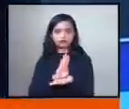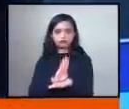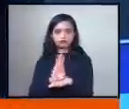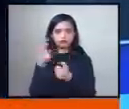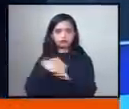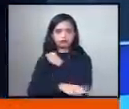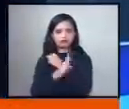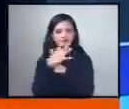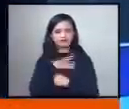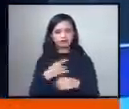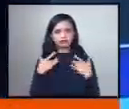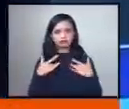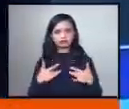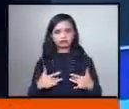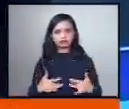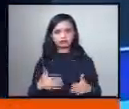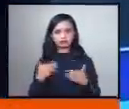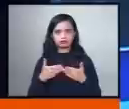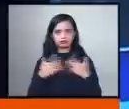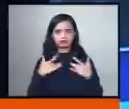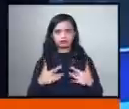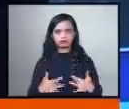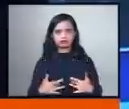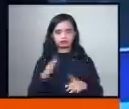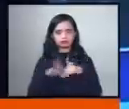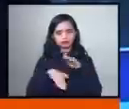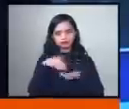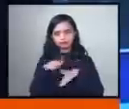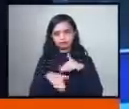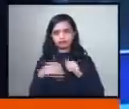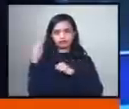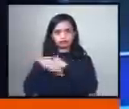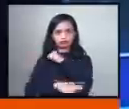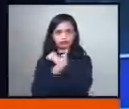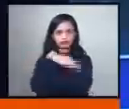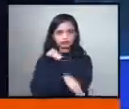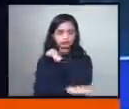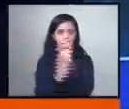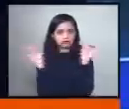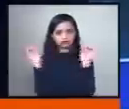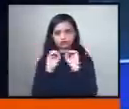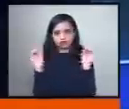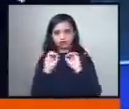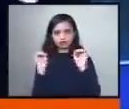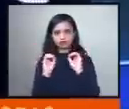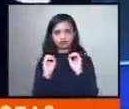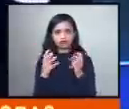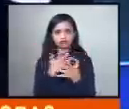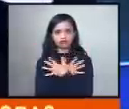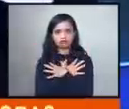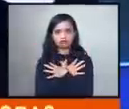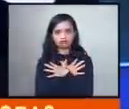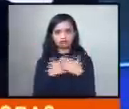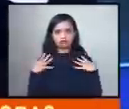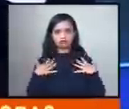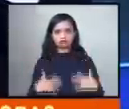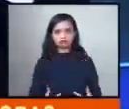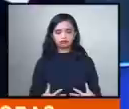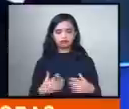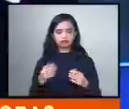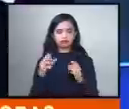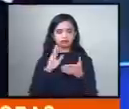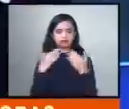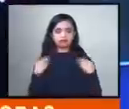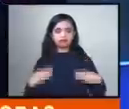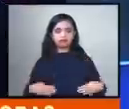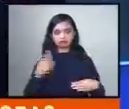Parang hubot-hubad na raw kasi siya habang naglalakad sa beach. Halos wala na kasing matakpan sa kanyang katawan dahil